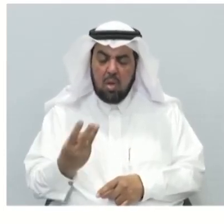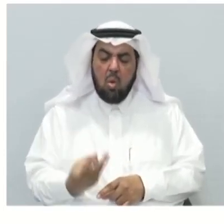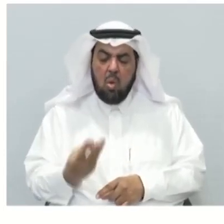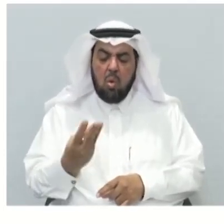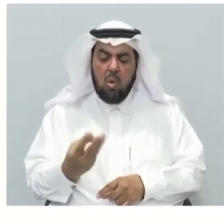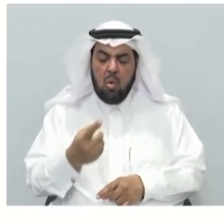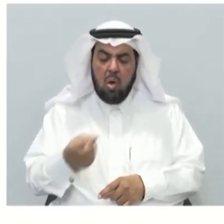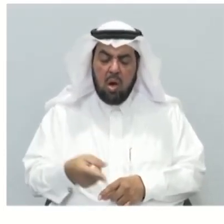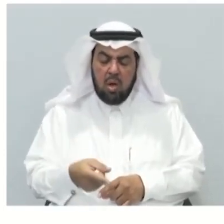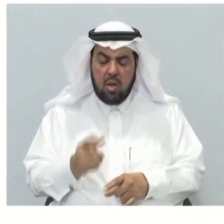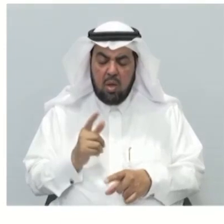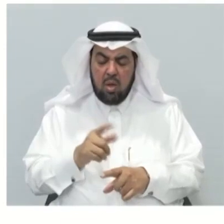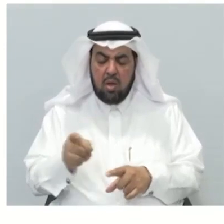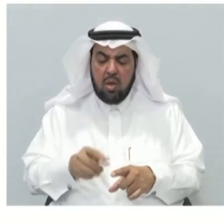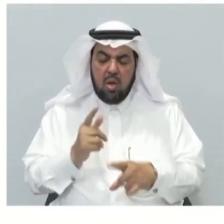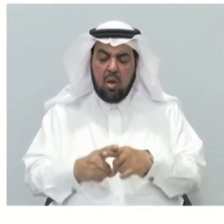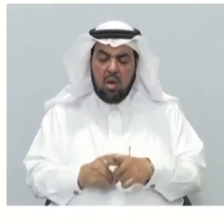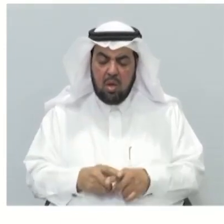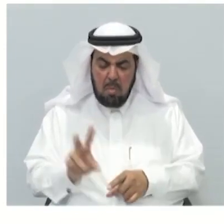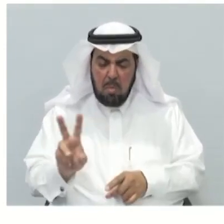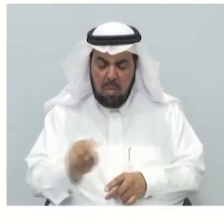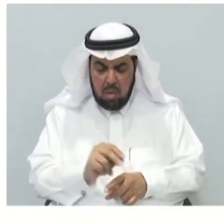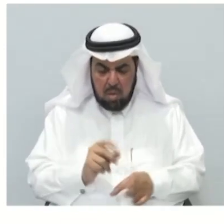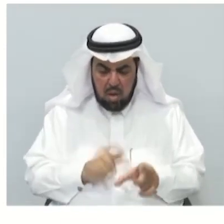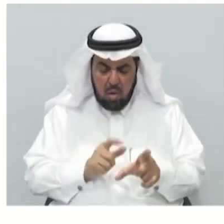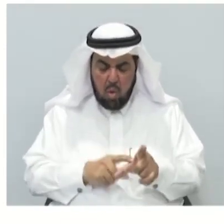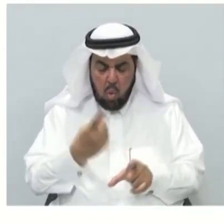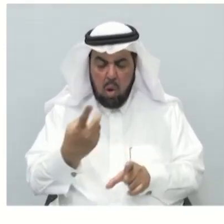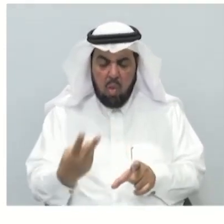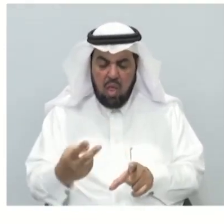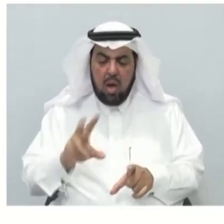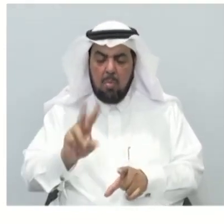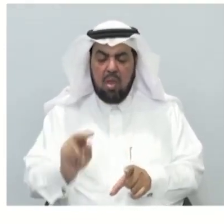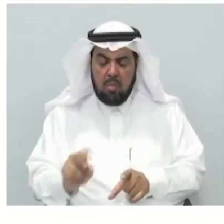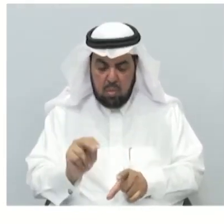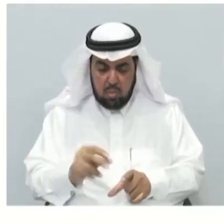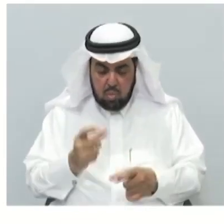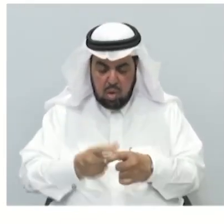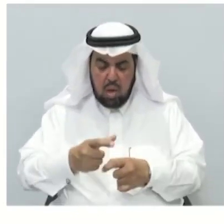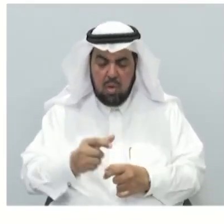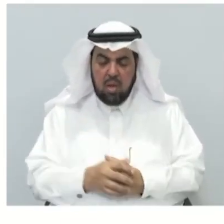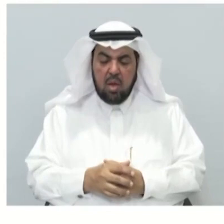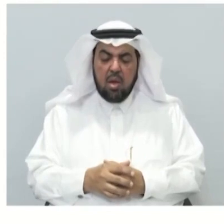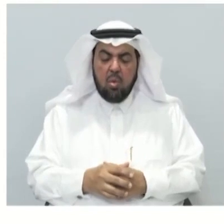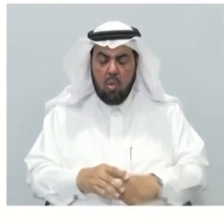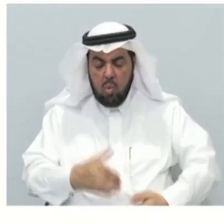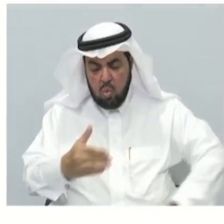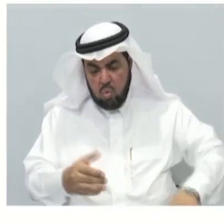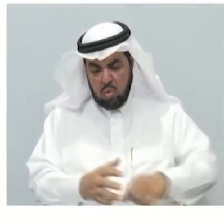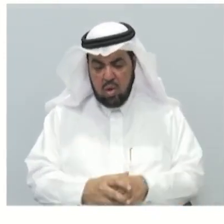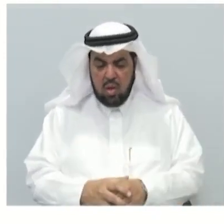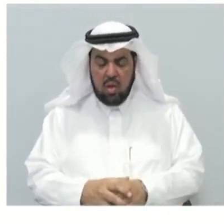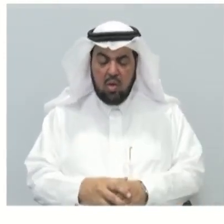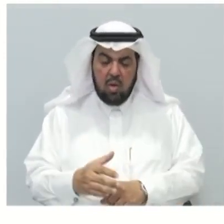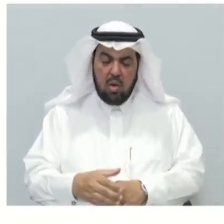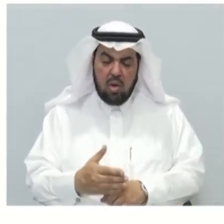اكس هنا من تعريف منصف الزاويه خلاص احنا ذكرنا ان هاتين الزاويتين متطابقتين وكذلك ايضا زد